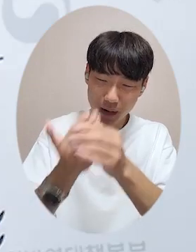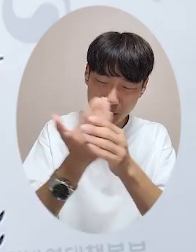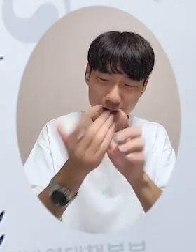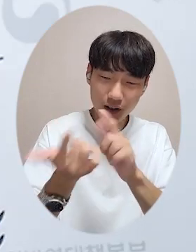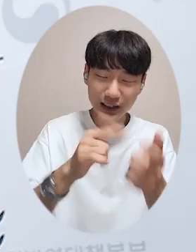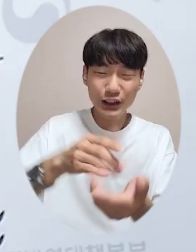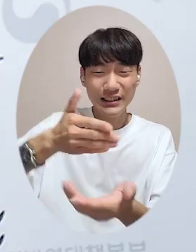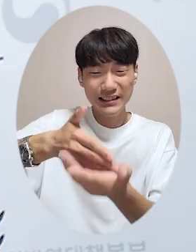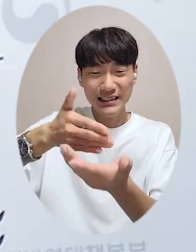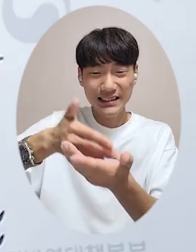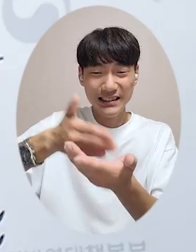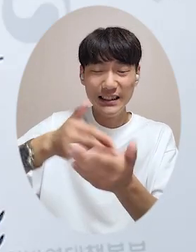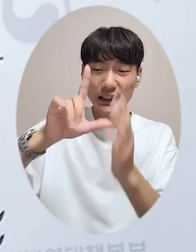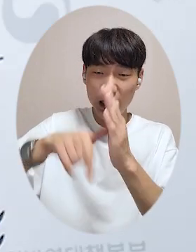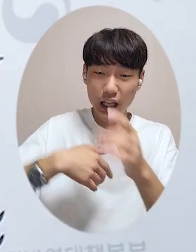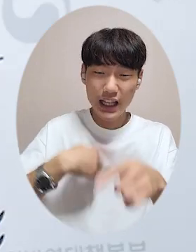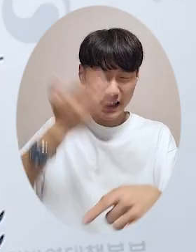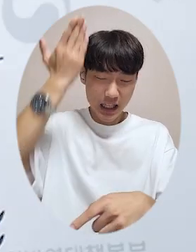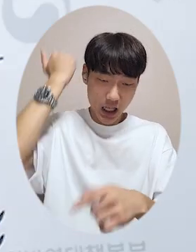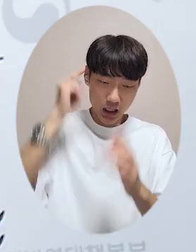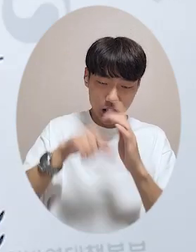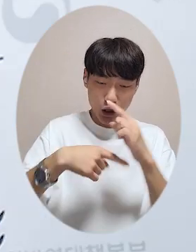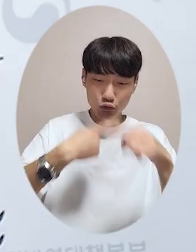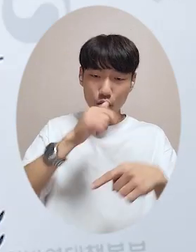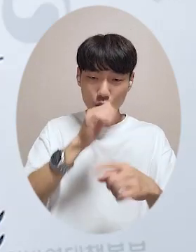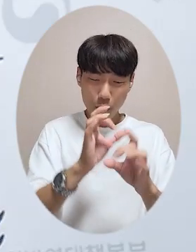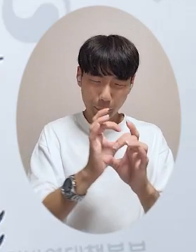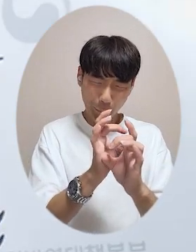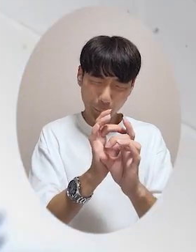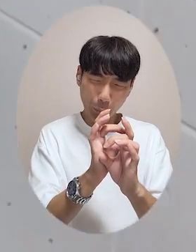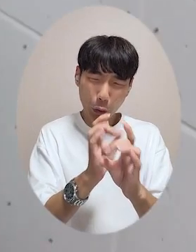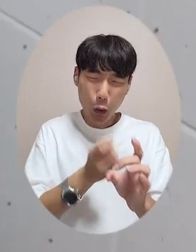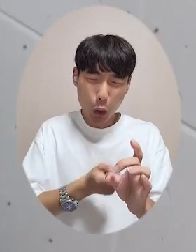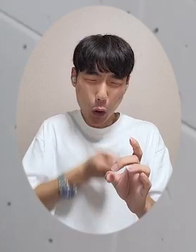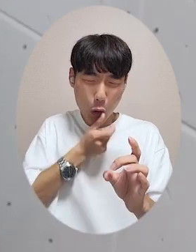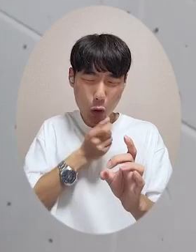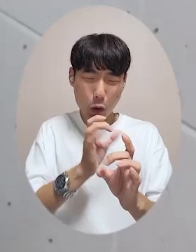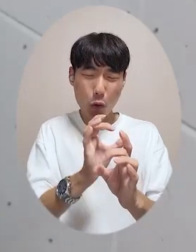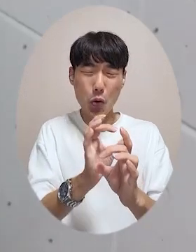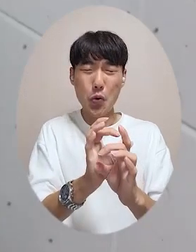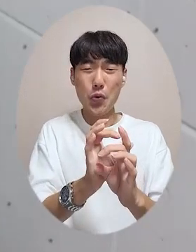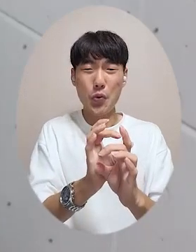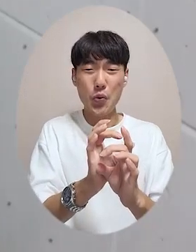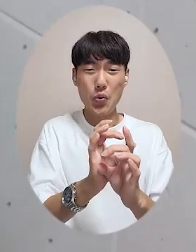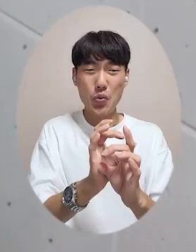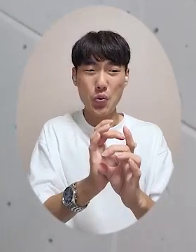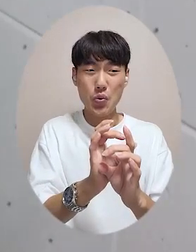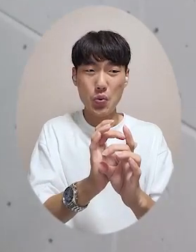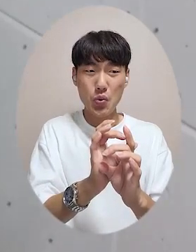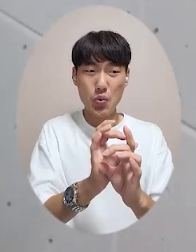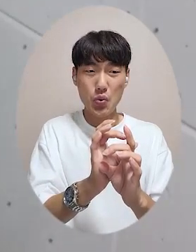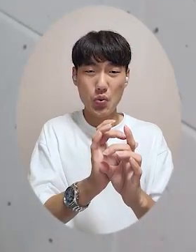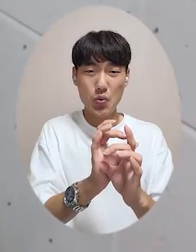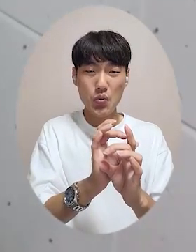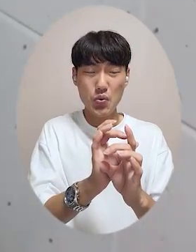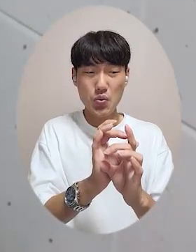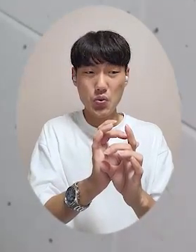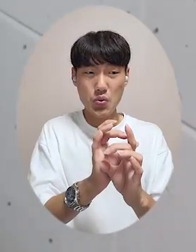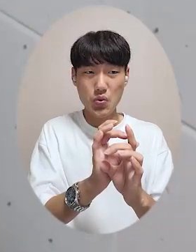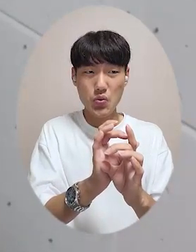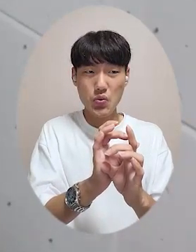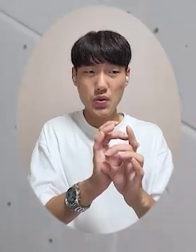수어 통역을 하는데 옛날에는 이제 그러니까 옛날보다는 지금도 그렇지만 방송 통역, 그러니까 TV의 뉴스 통역을 보면은 이제